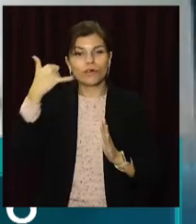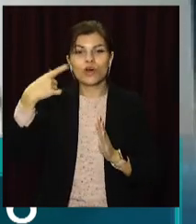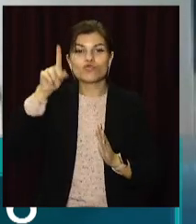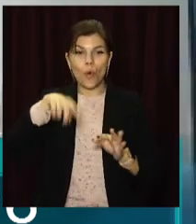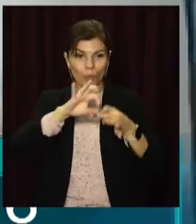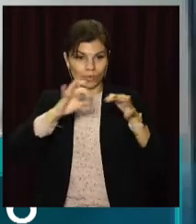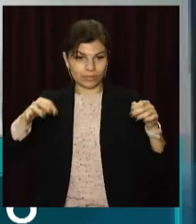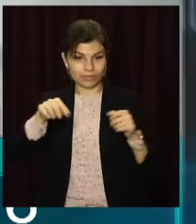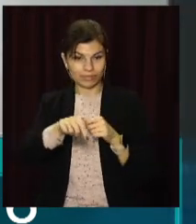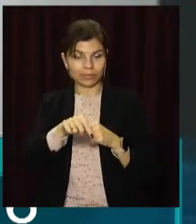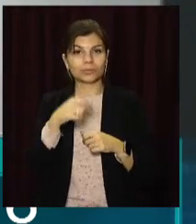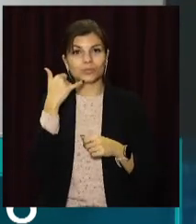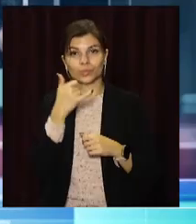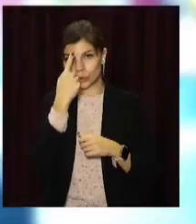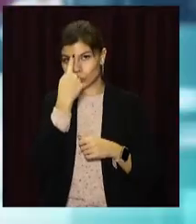на своїх екранах.